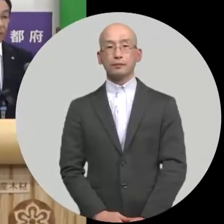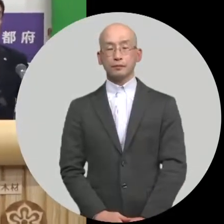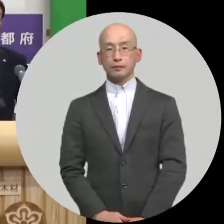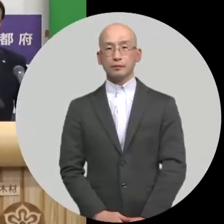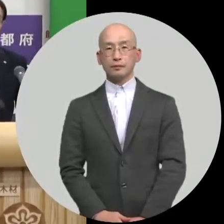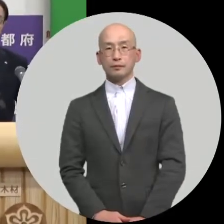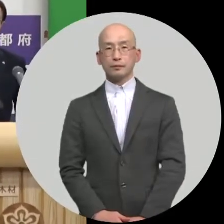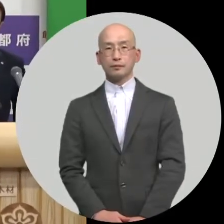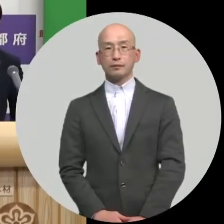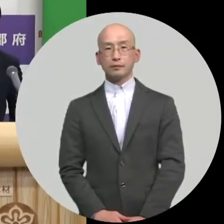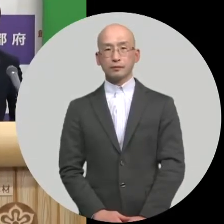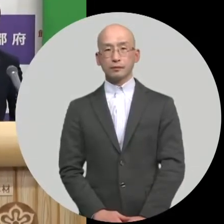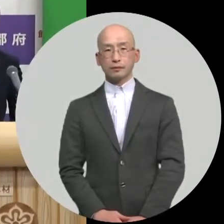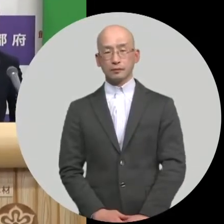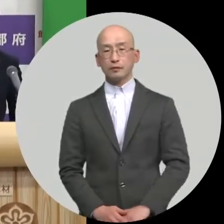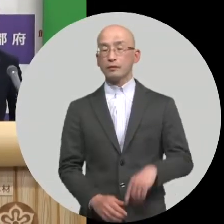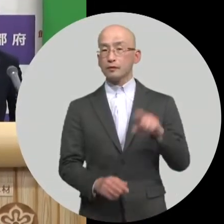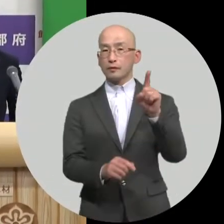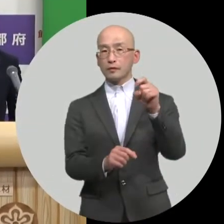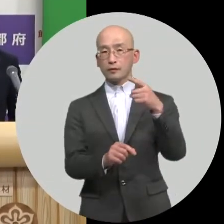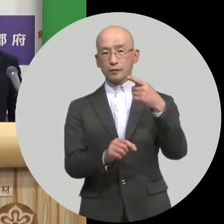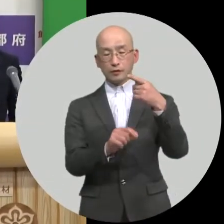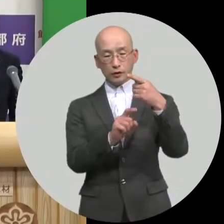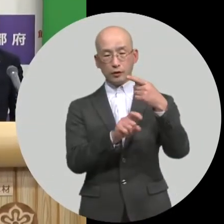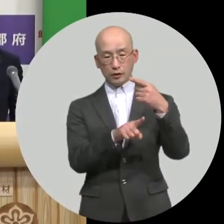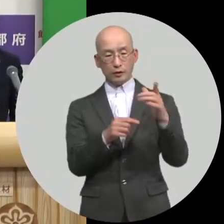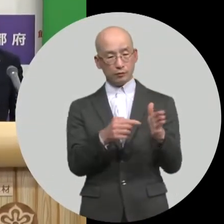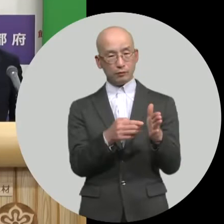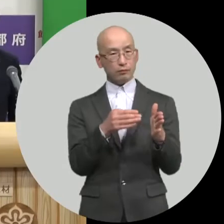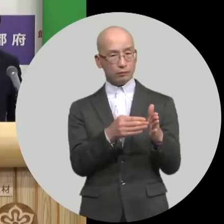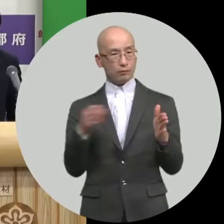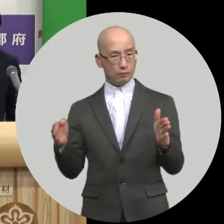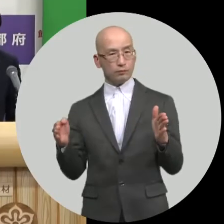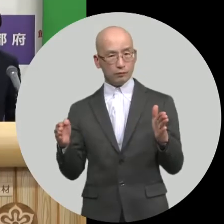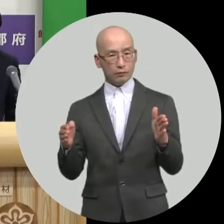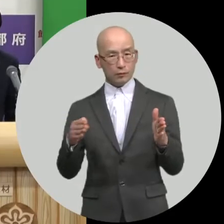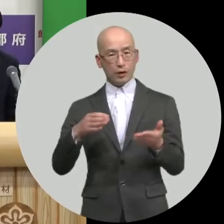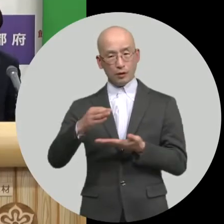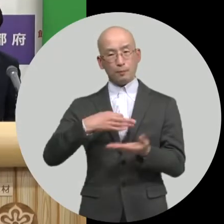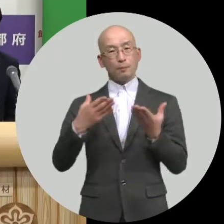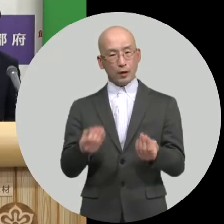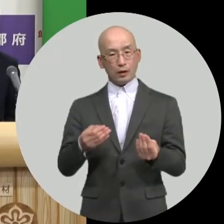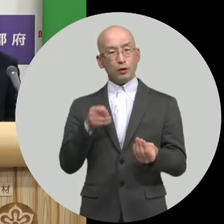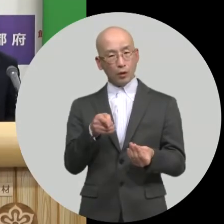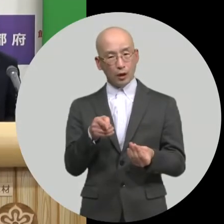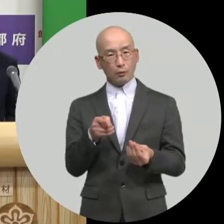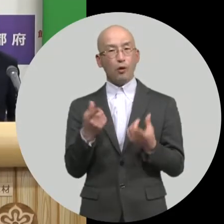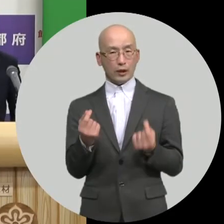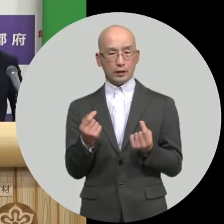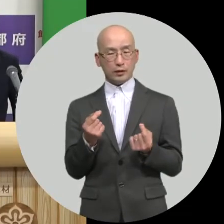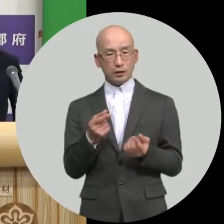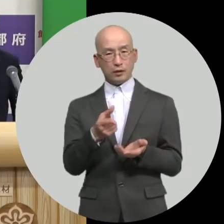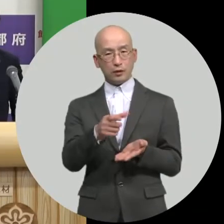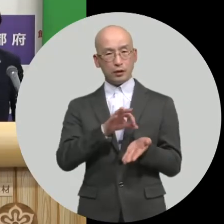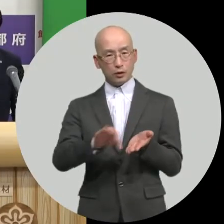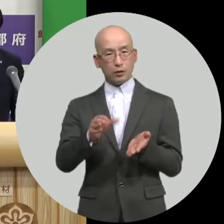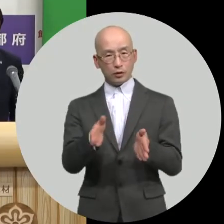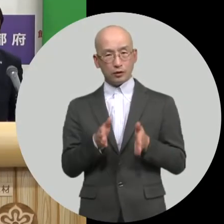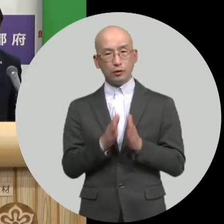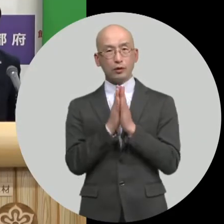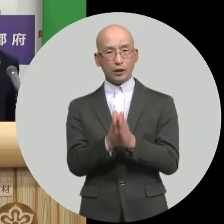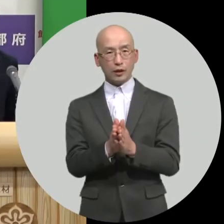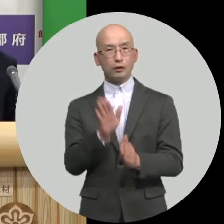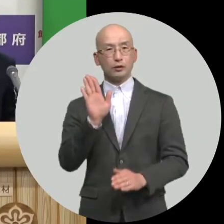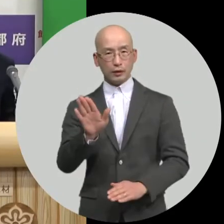ましても、1月11日のところに合わせて、すでに発行済みのものについての利用自粛をお願いしたいというふう